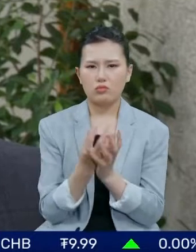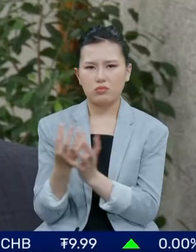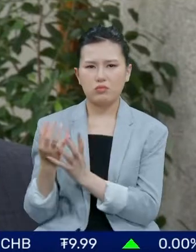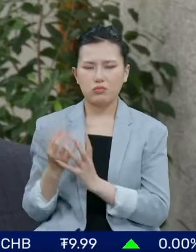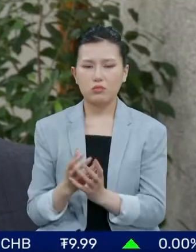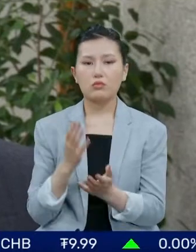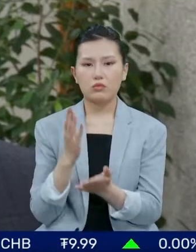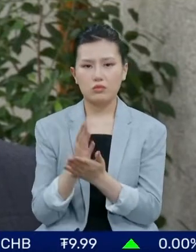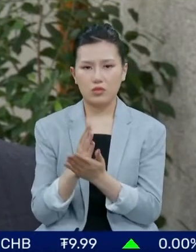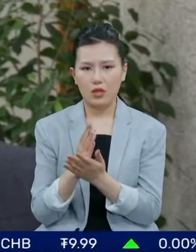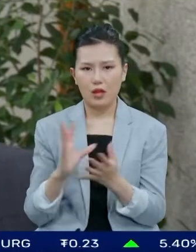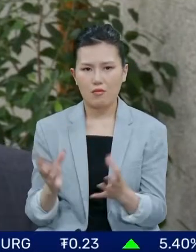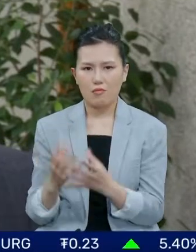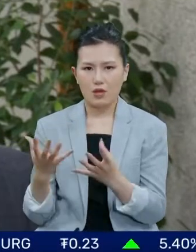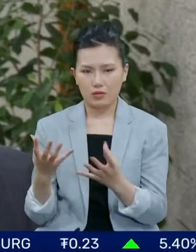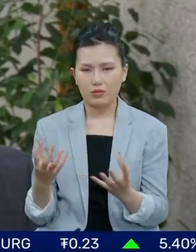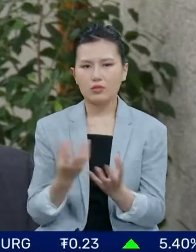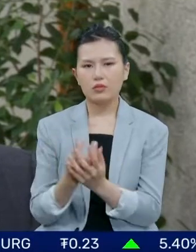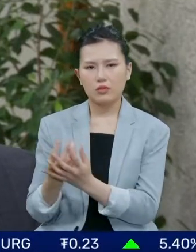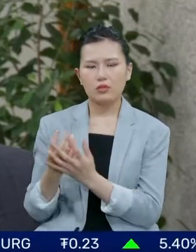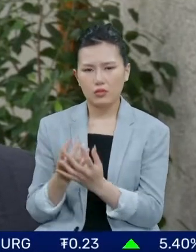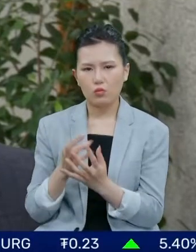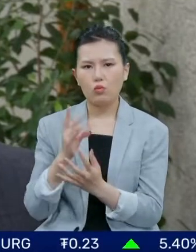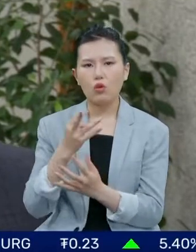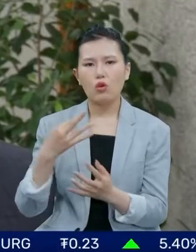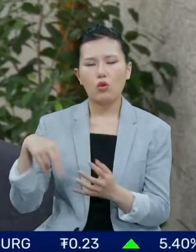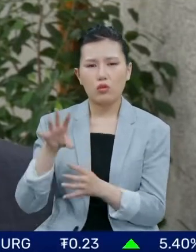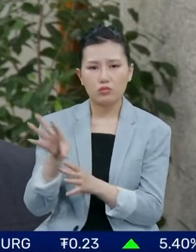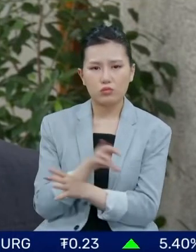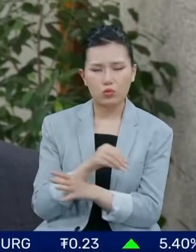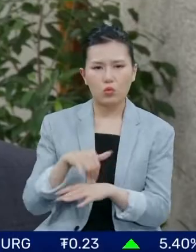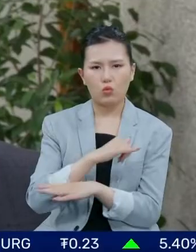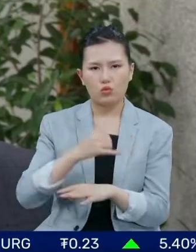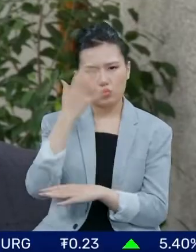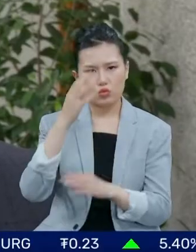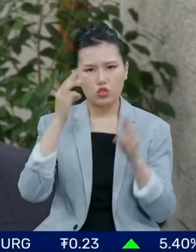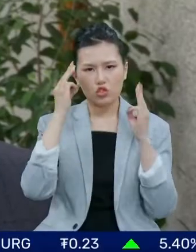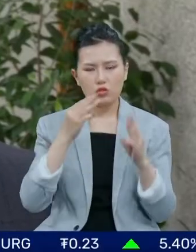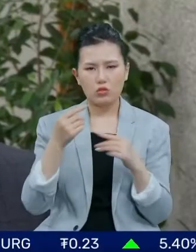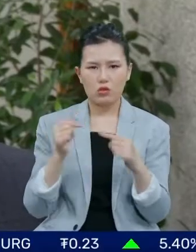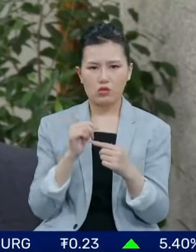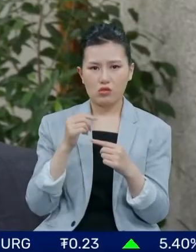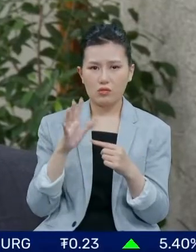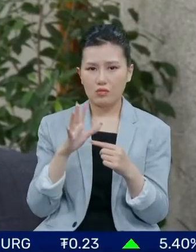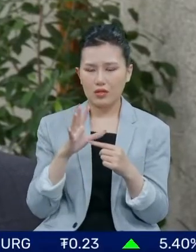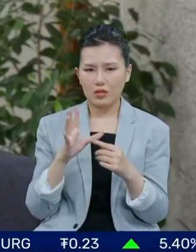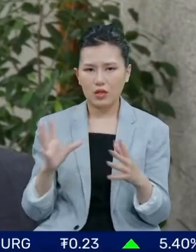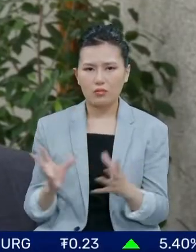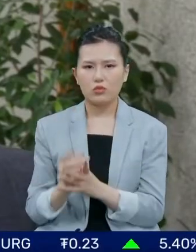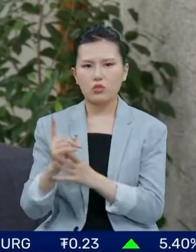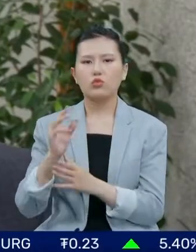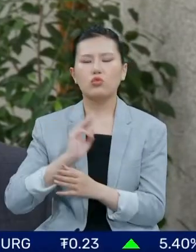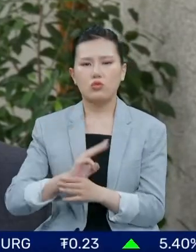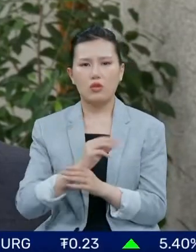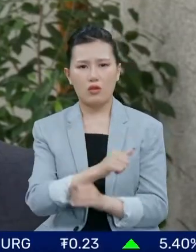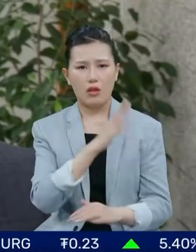бүрийн тулгалтууд хийдэг ч юм уу тийм ийм байдлыг үгүй хийхин төлөө явж байгаа. Зорилго нь эсрэг чинь яриад байгаа